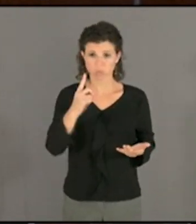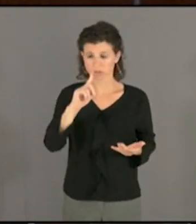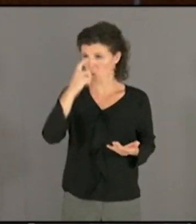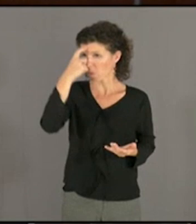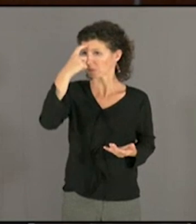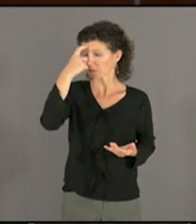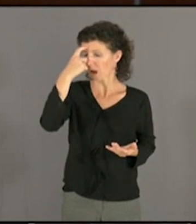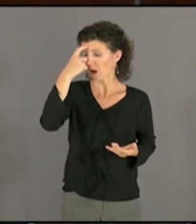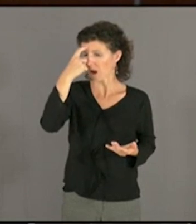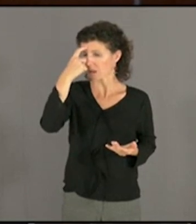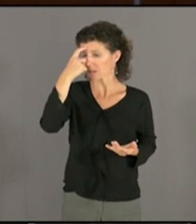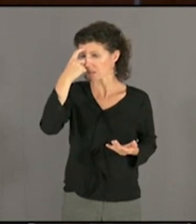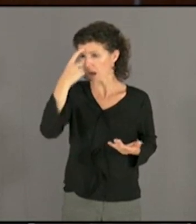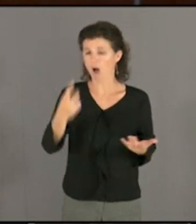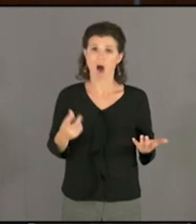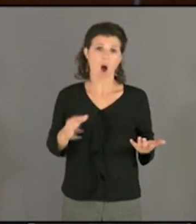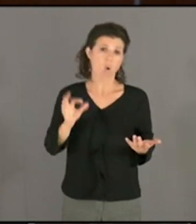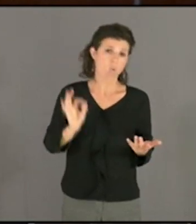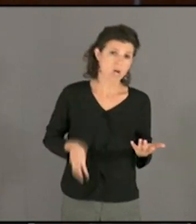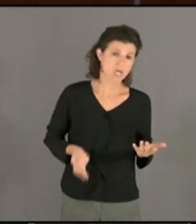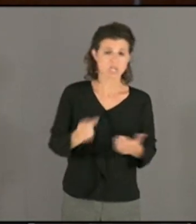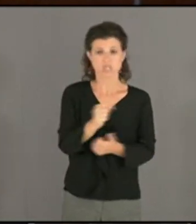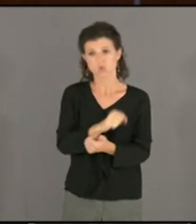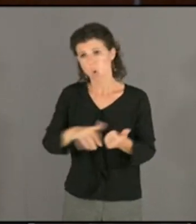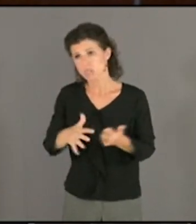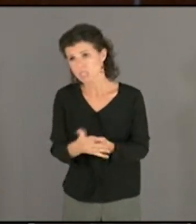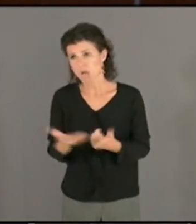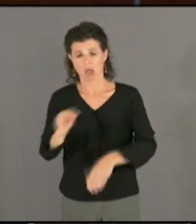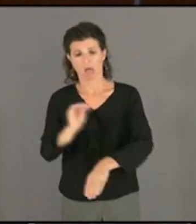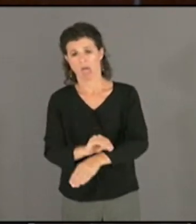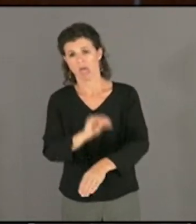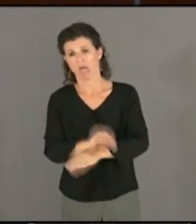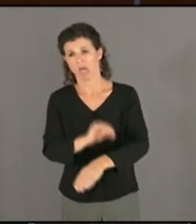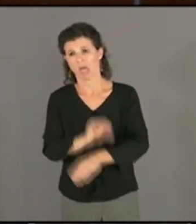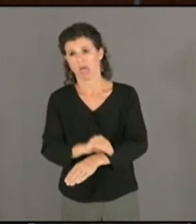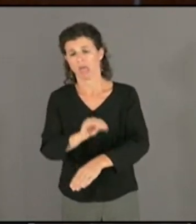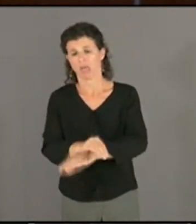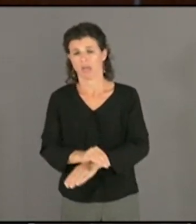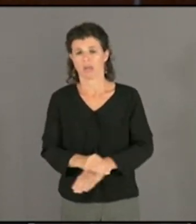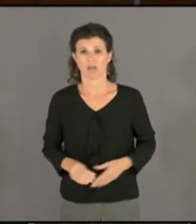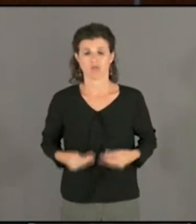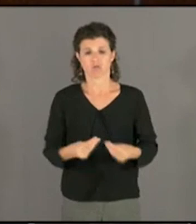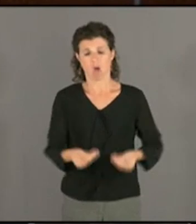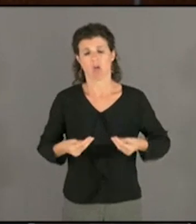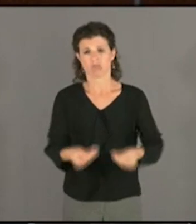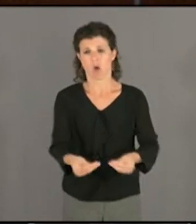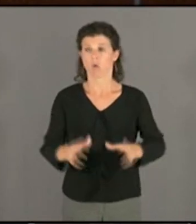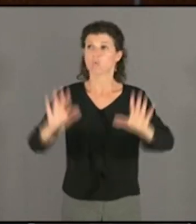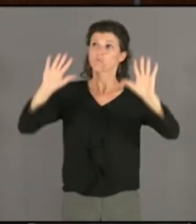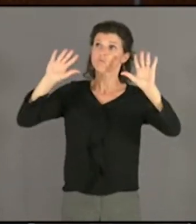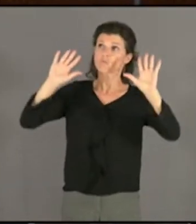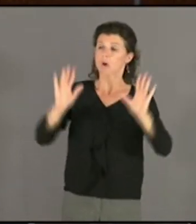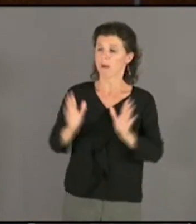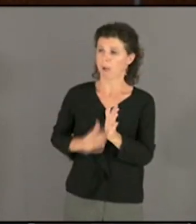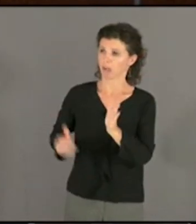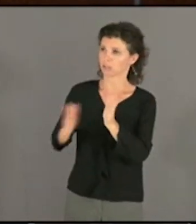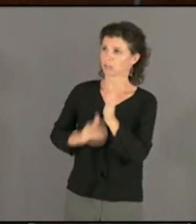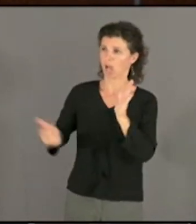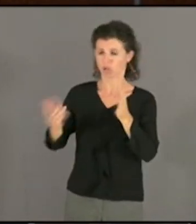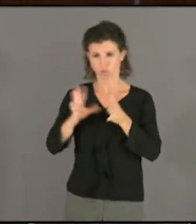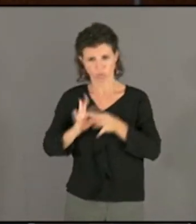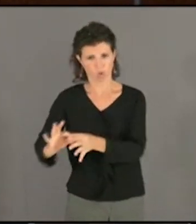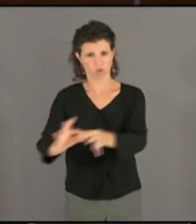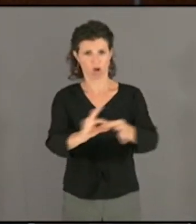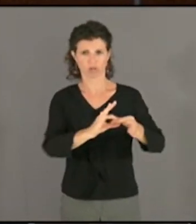la perfusion sociale, elle existe. J'ai dit au président que Marseille était exemplaire en matière de solidarité individuelle,